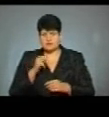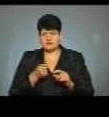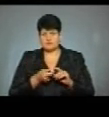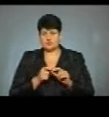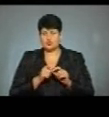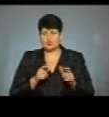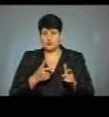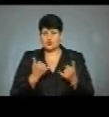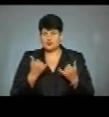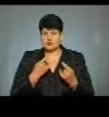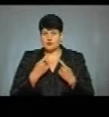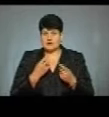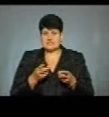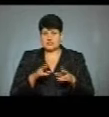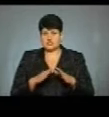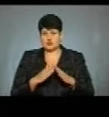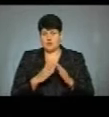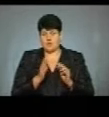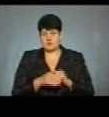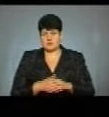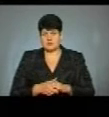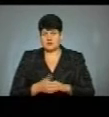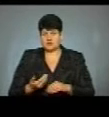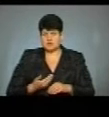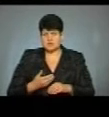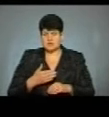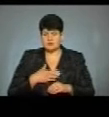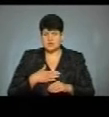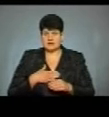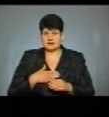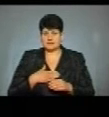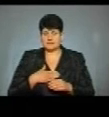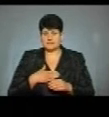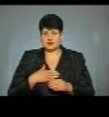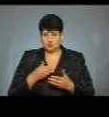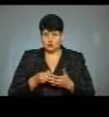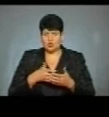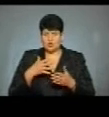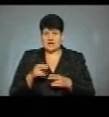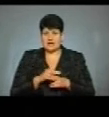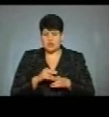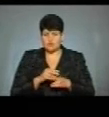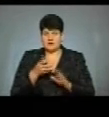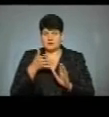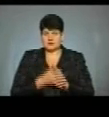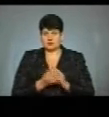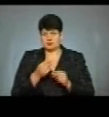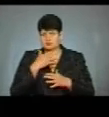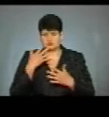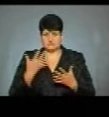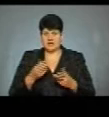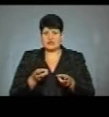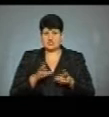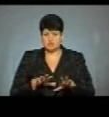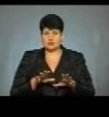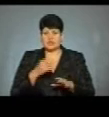школі. Сьогодні, каже, вони залишились вдома. З життя моїх дітей дорожче, як на лікування воно піде більше. Я вирішила, хай